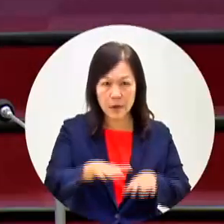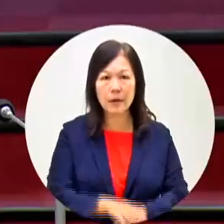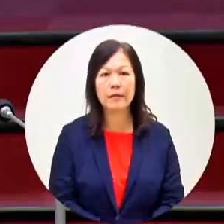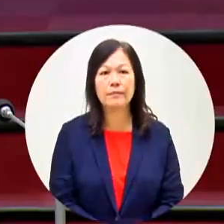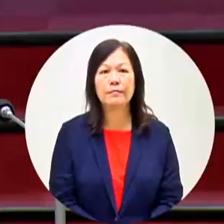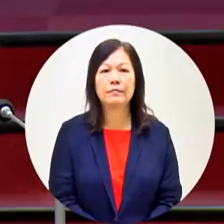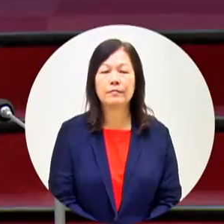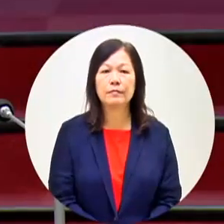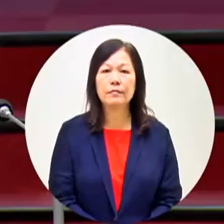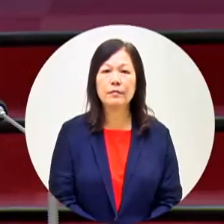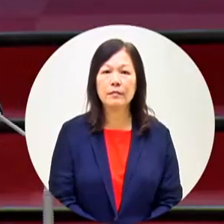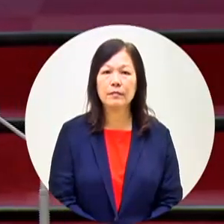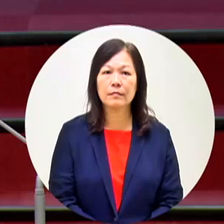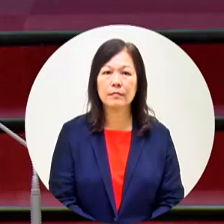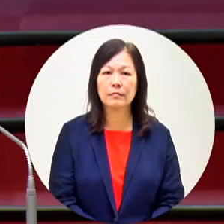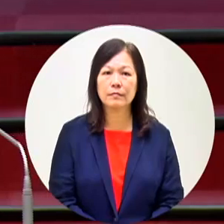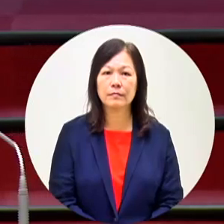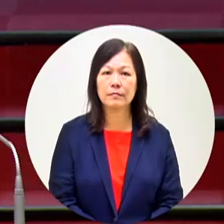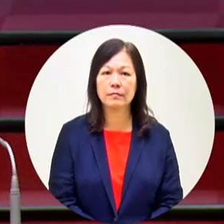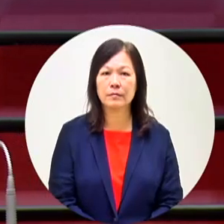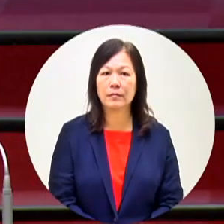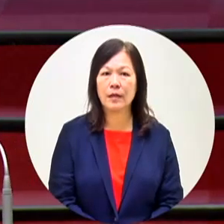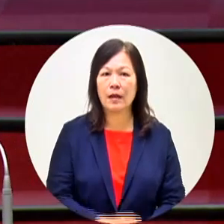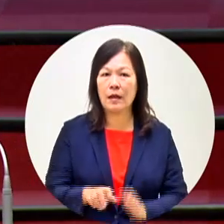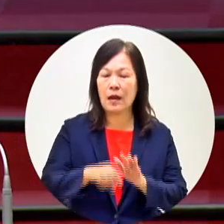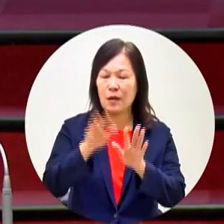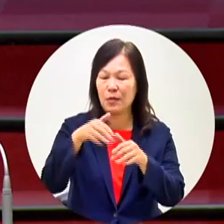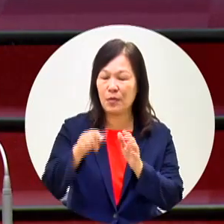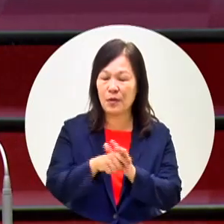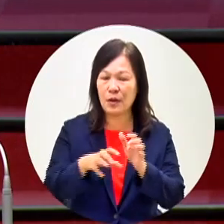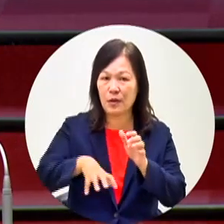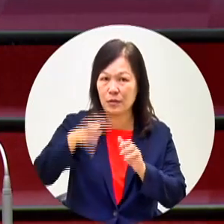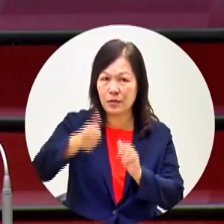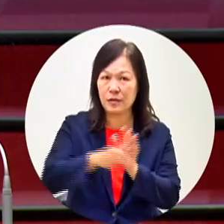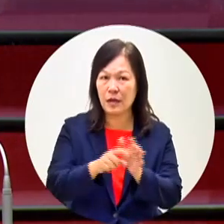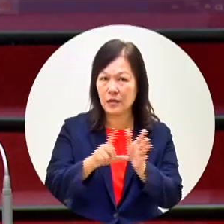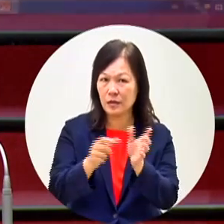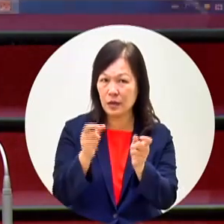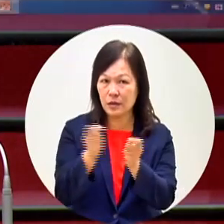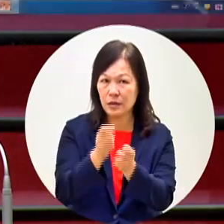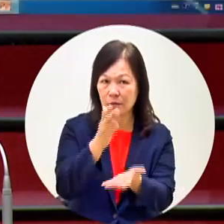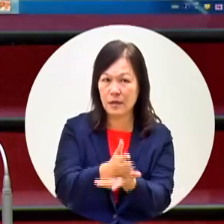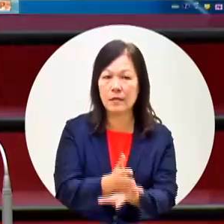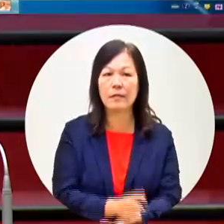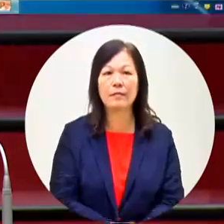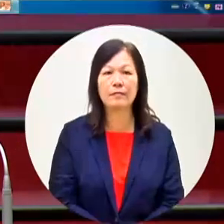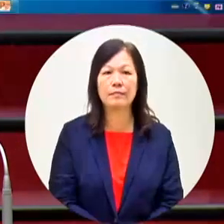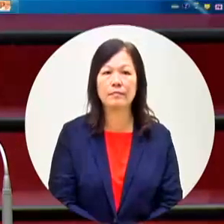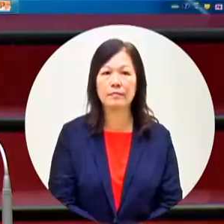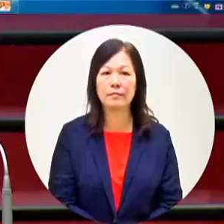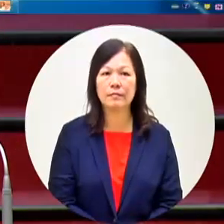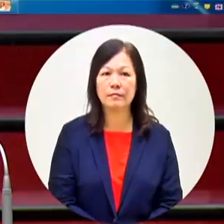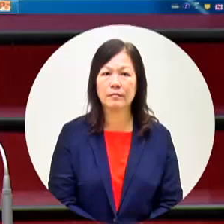迄个分局长先啊，叫入来一下，时间暂停一下。林分局长， 来，那时间暂停了。